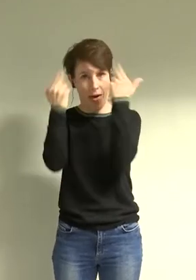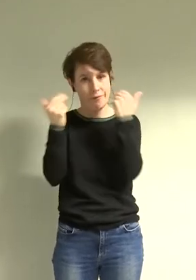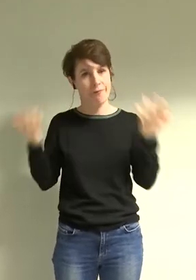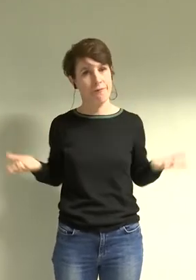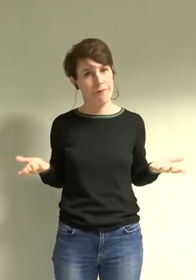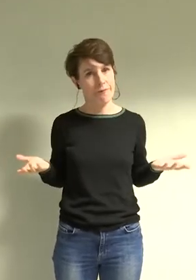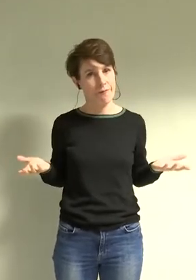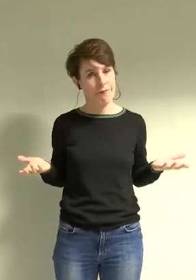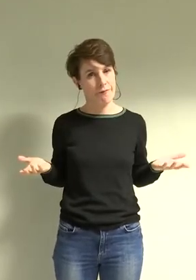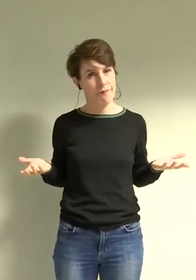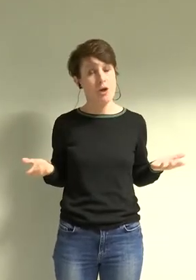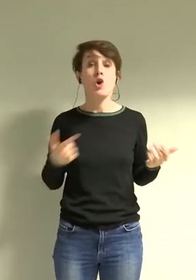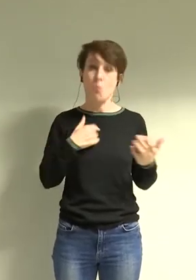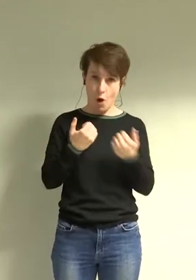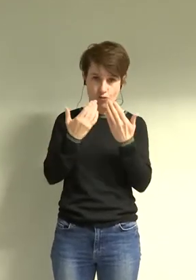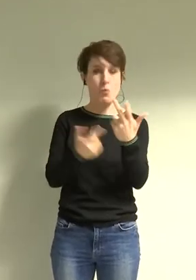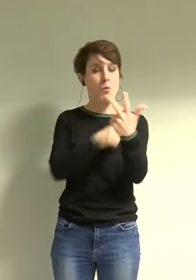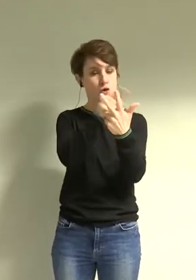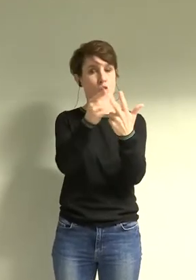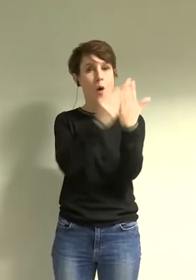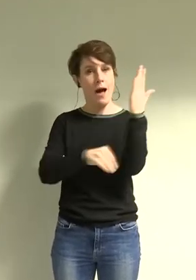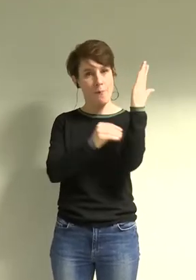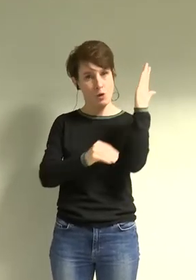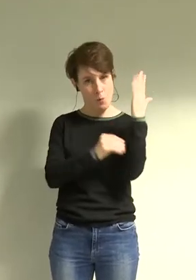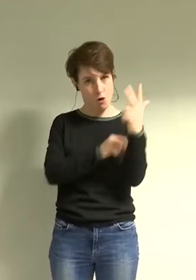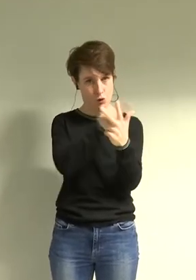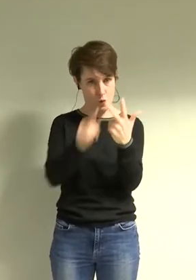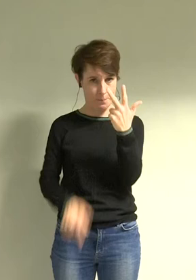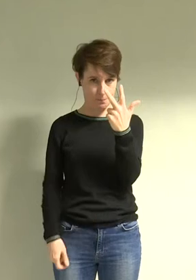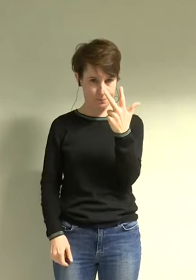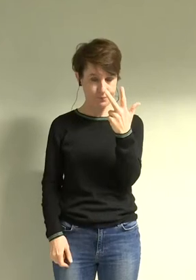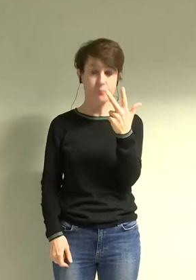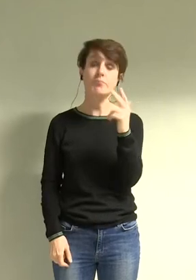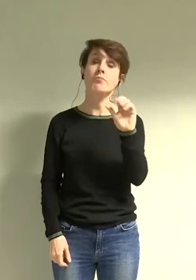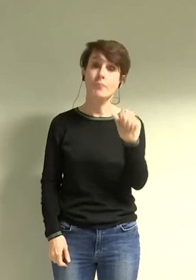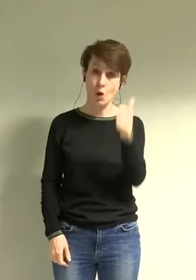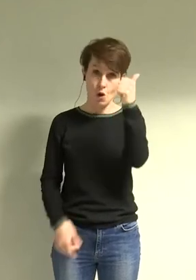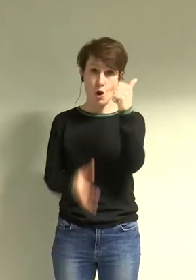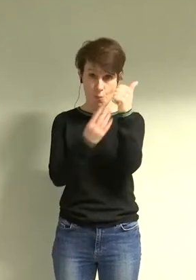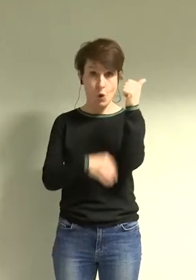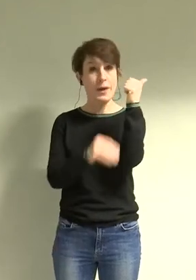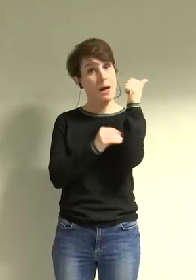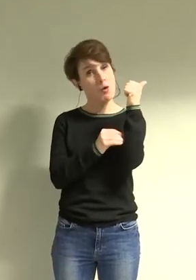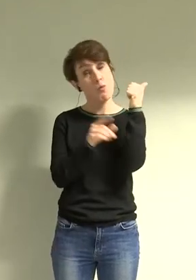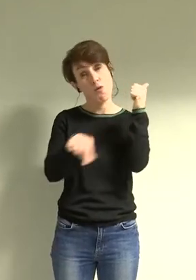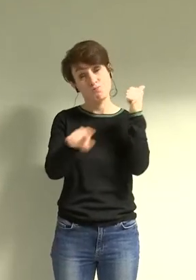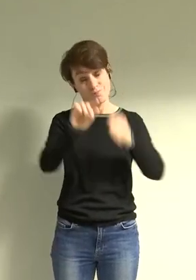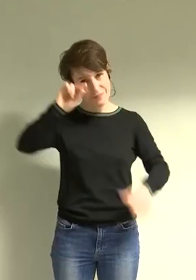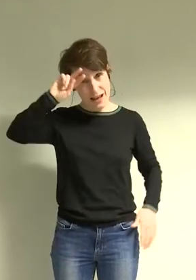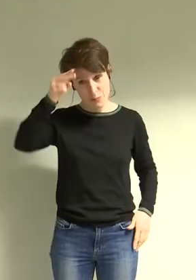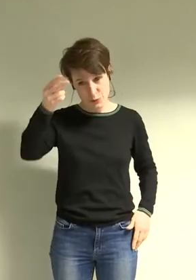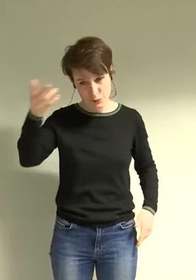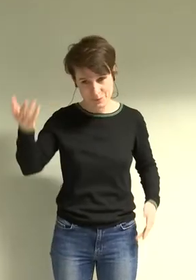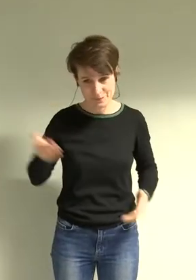déposé trois amendements premier amendement et vous allez finir par y être habitué malheureusement